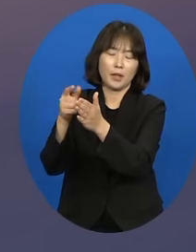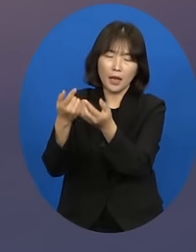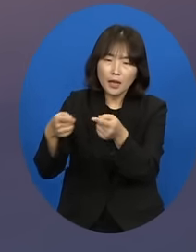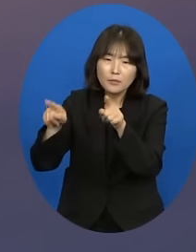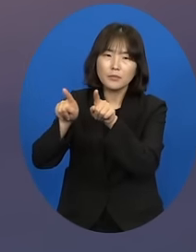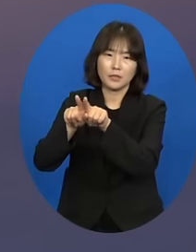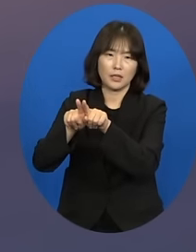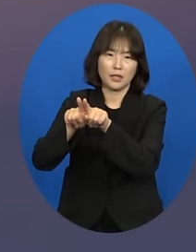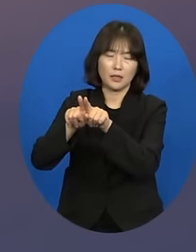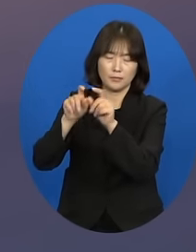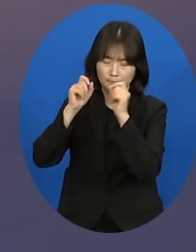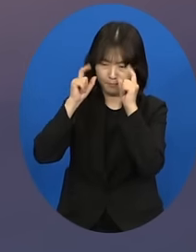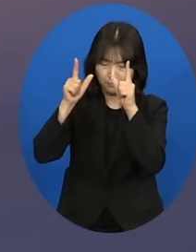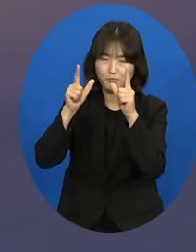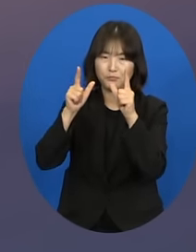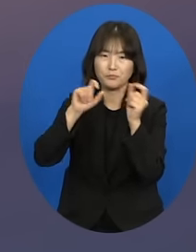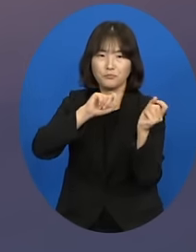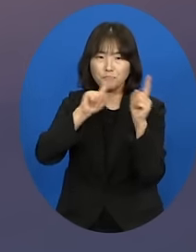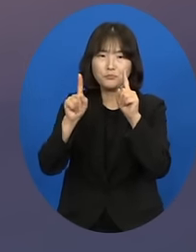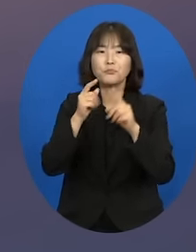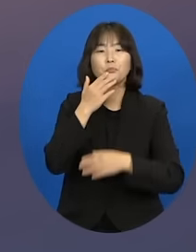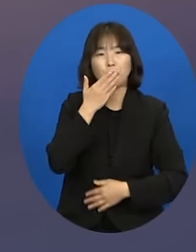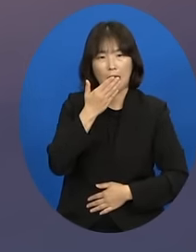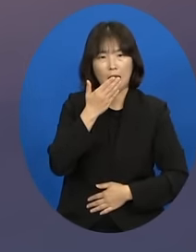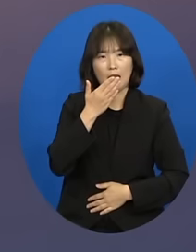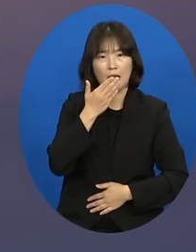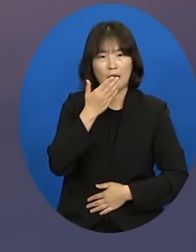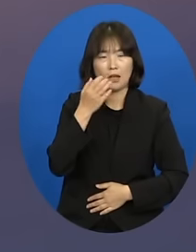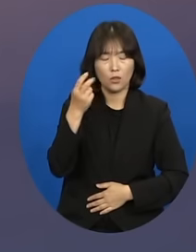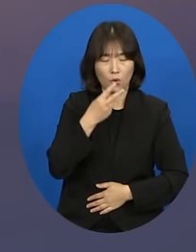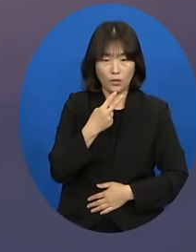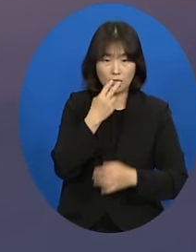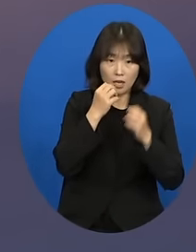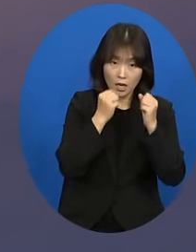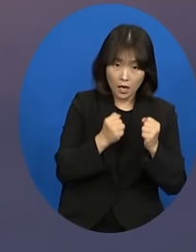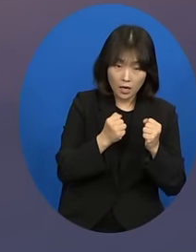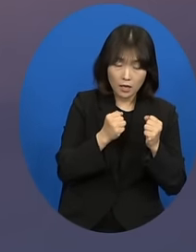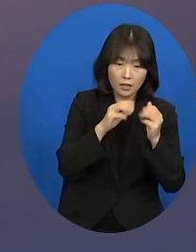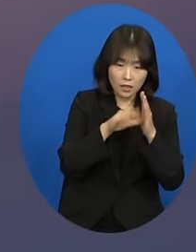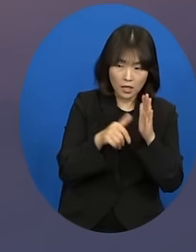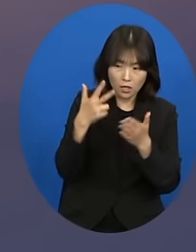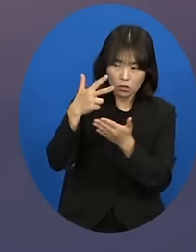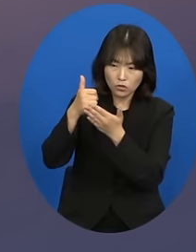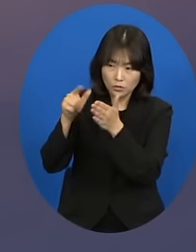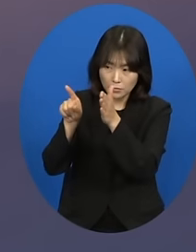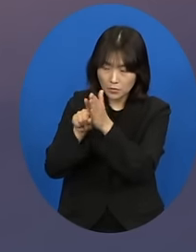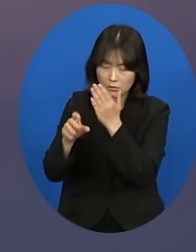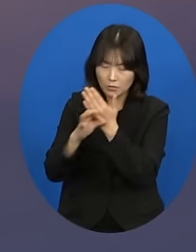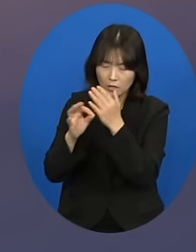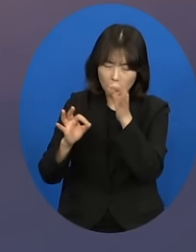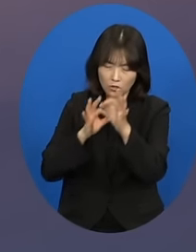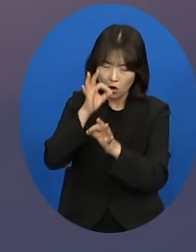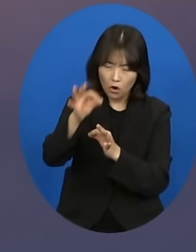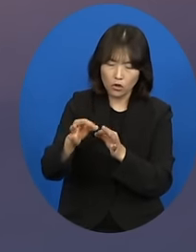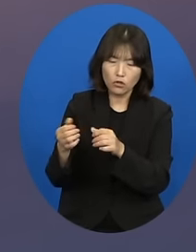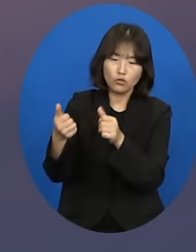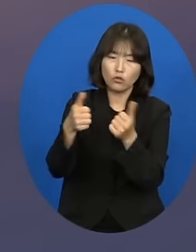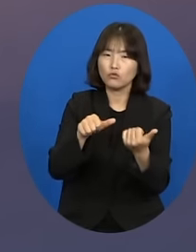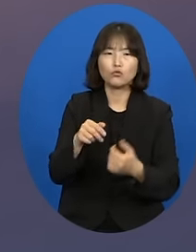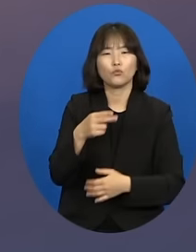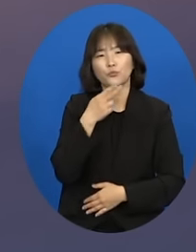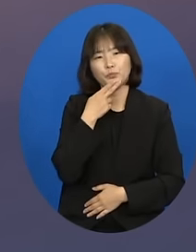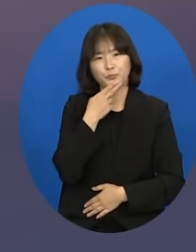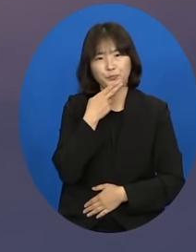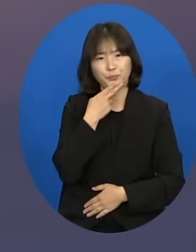깨어나니까, 부활하니까. 그리고 살아서 주를 믿으면 영원히 죽지 않는 것이죠.